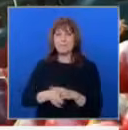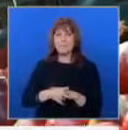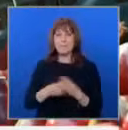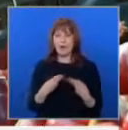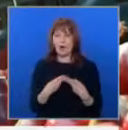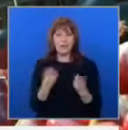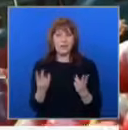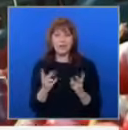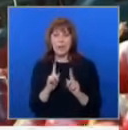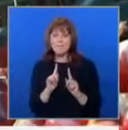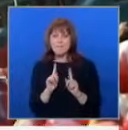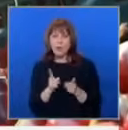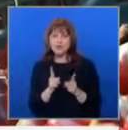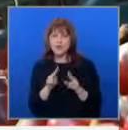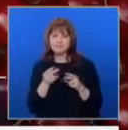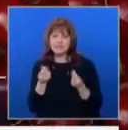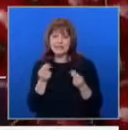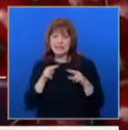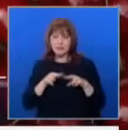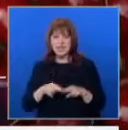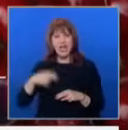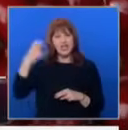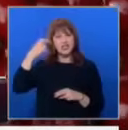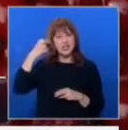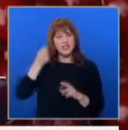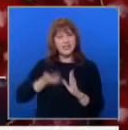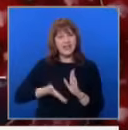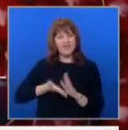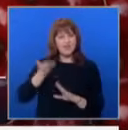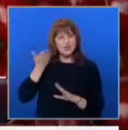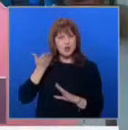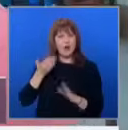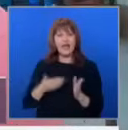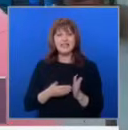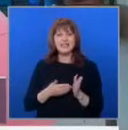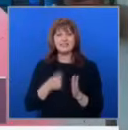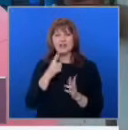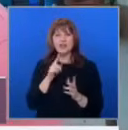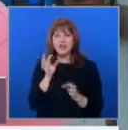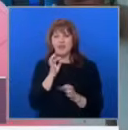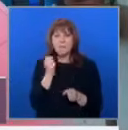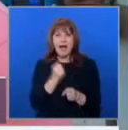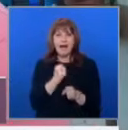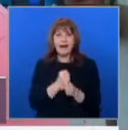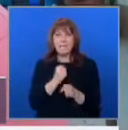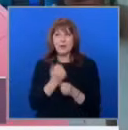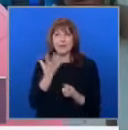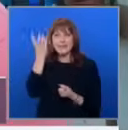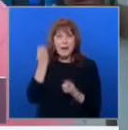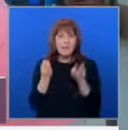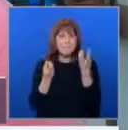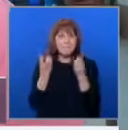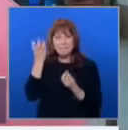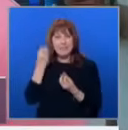е да има някакво задържане на цената. При черешите цената е висока, заради това, че няма работници, които